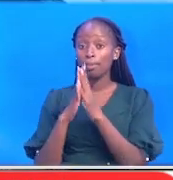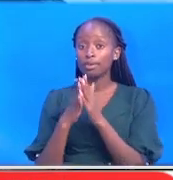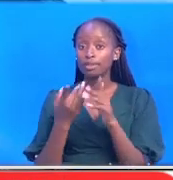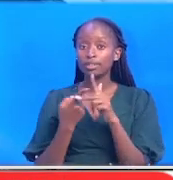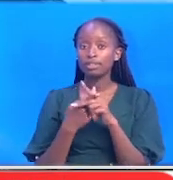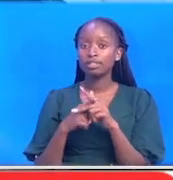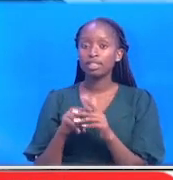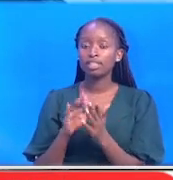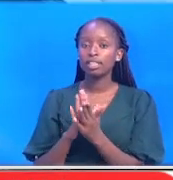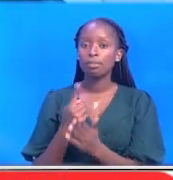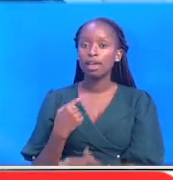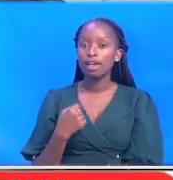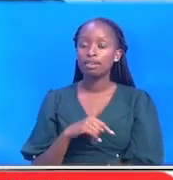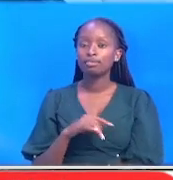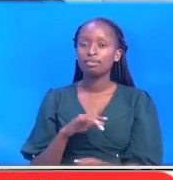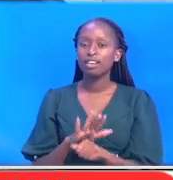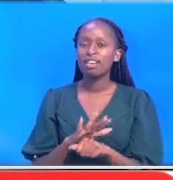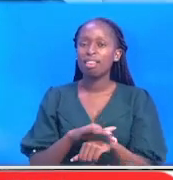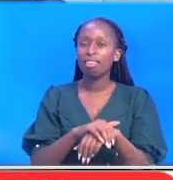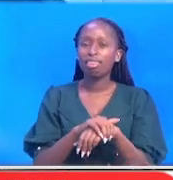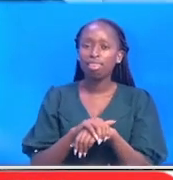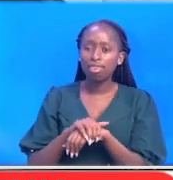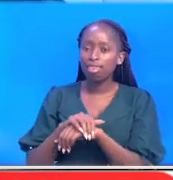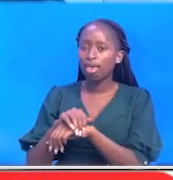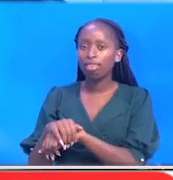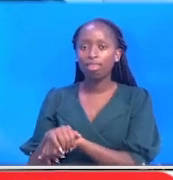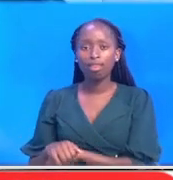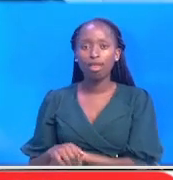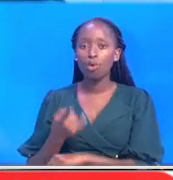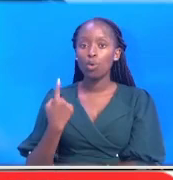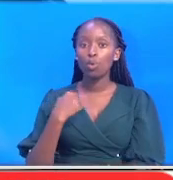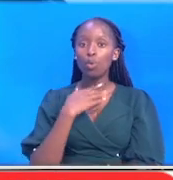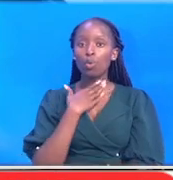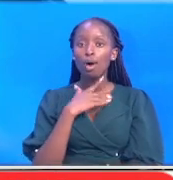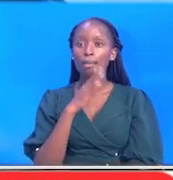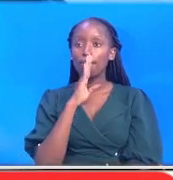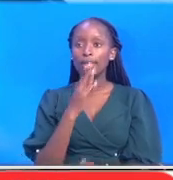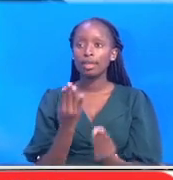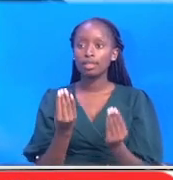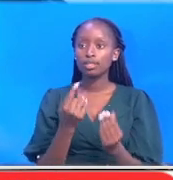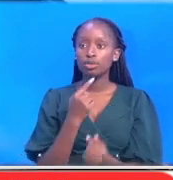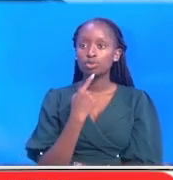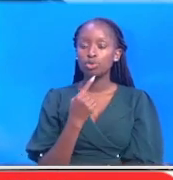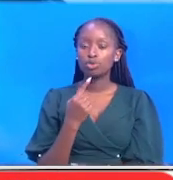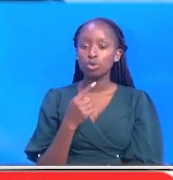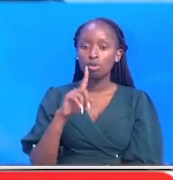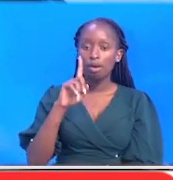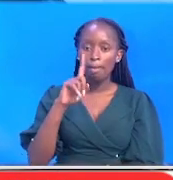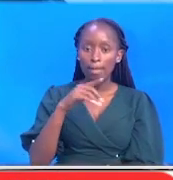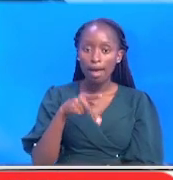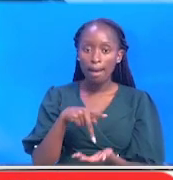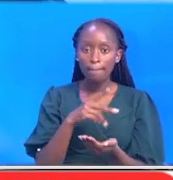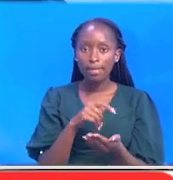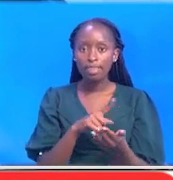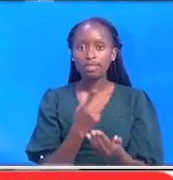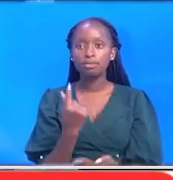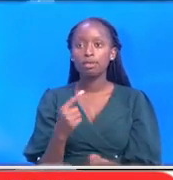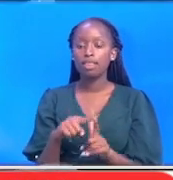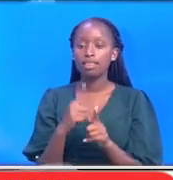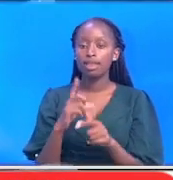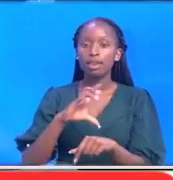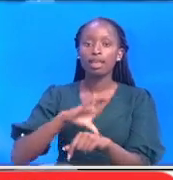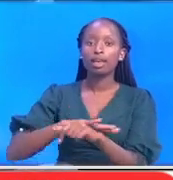kizungu nyingi. Wacha ikue rahisi, tuambiwe unastahili ulipe kiasi fulani na uchukue